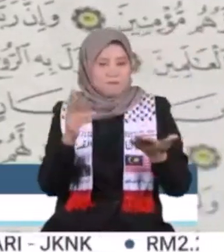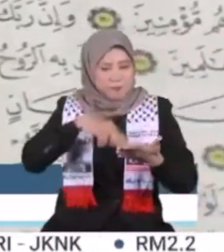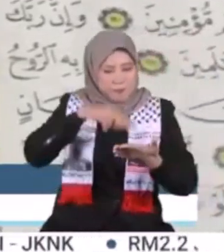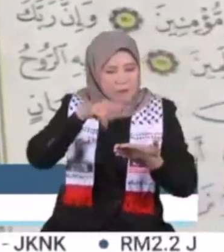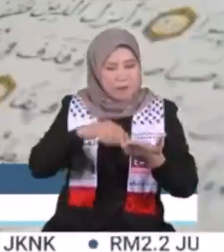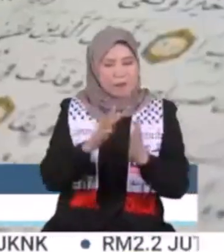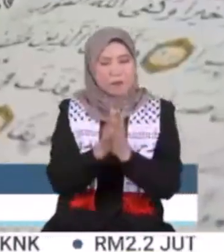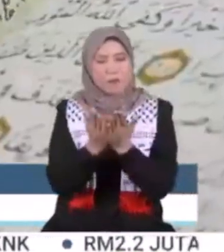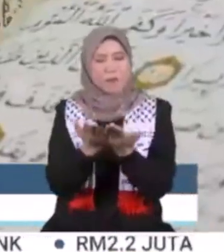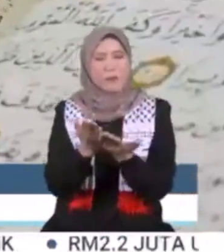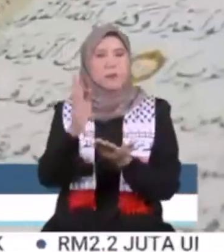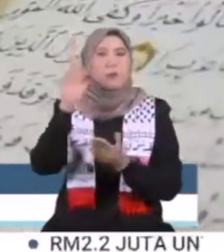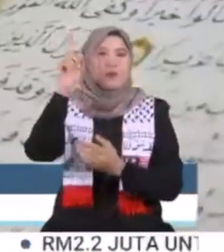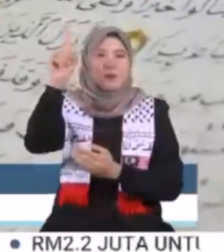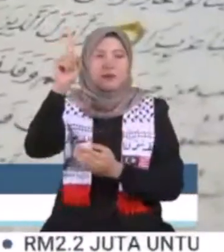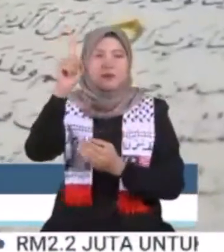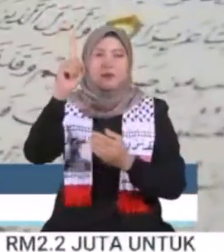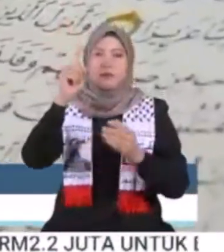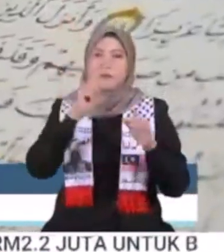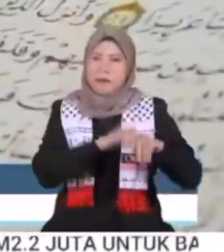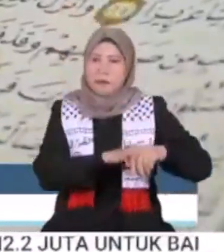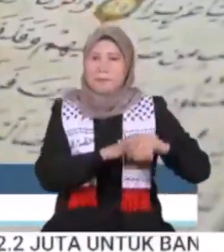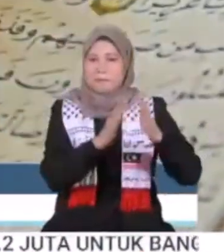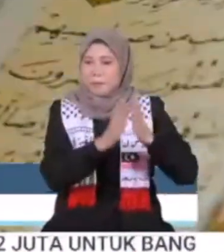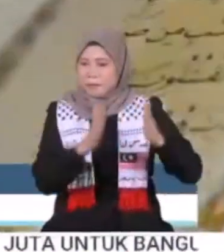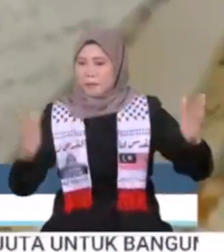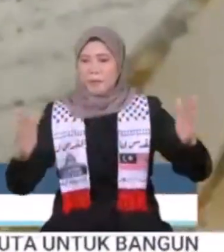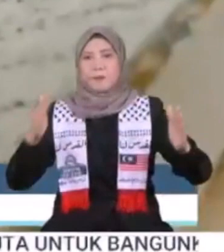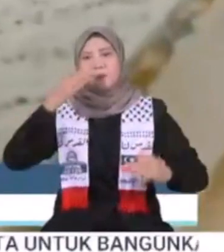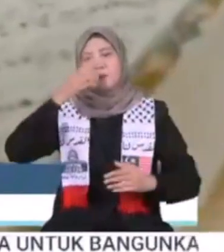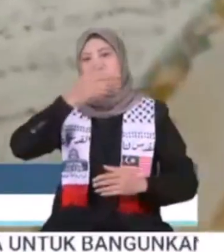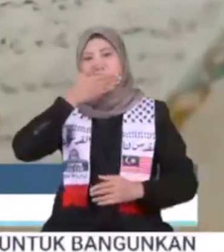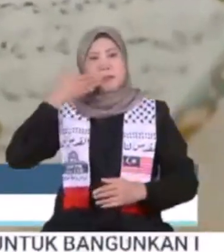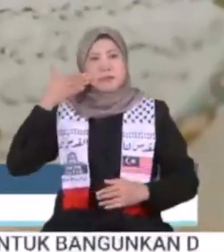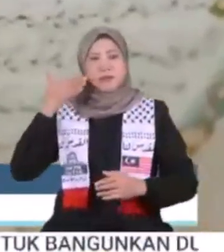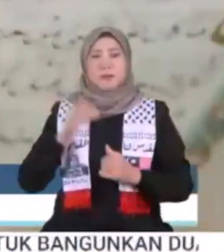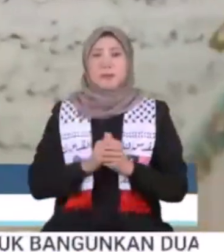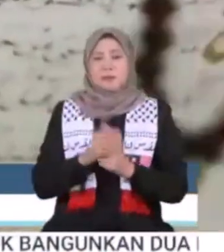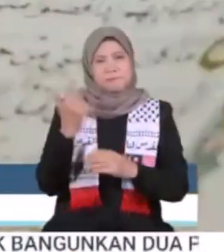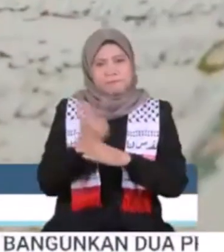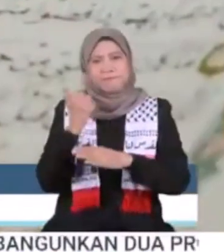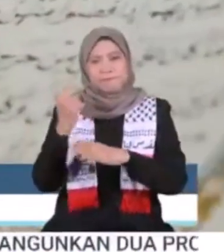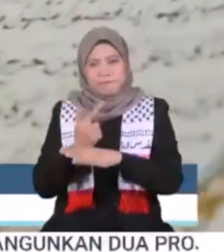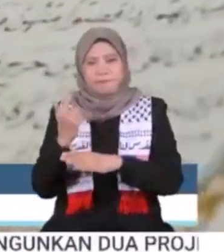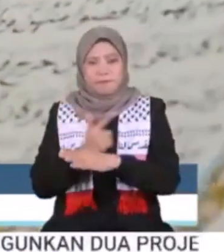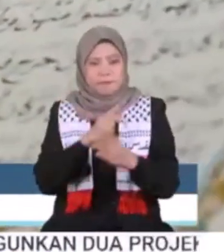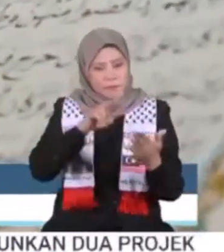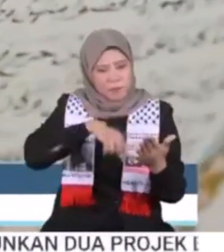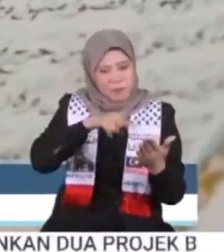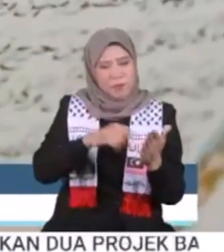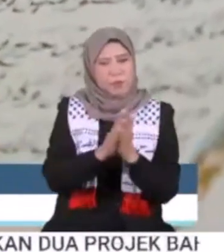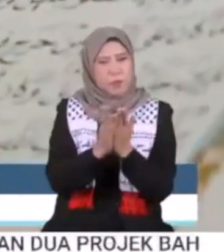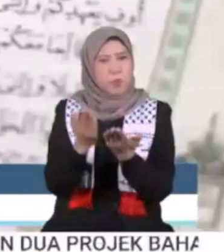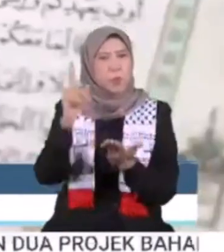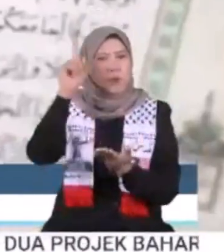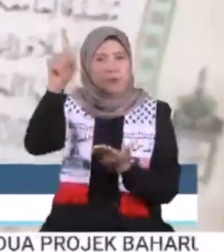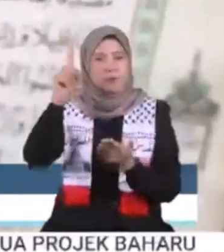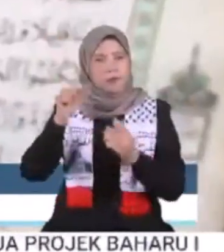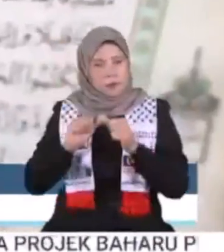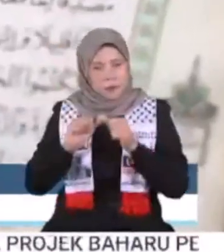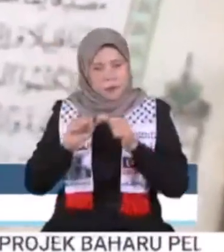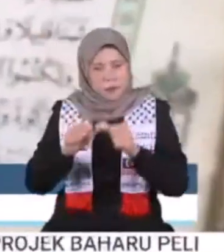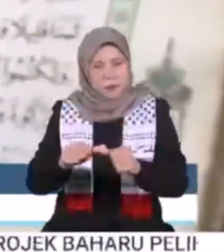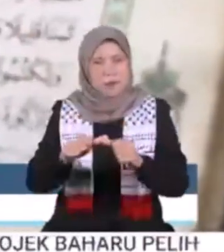membaca Al-Quran sepanjang Ramadan. Antaranya melatih diri membaca kitab suci itu dengan konsisten